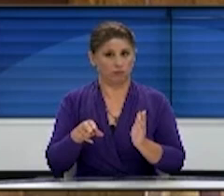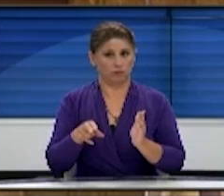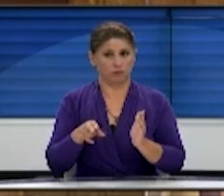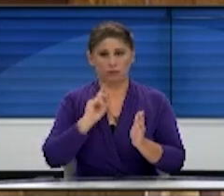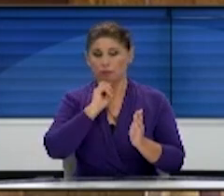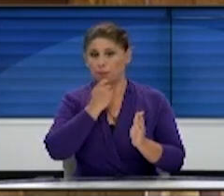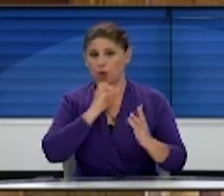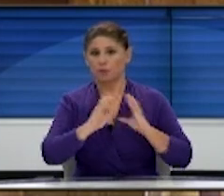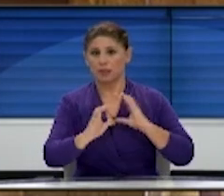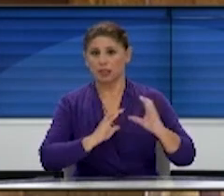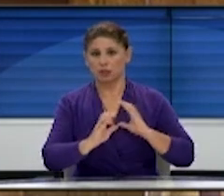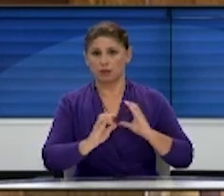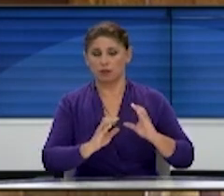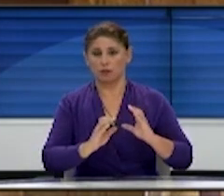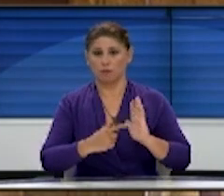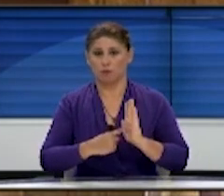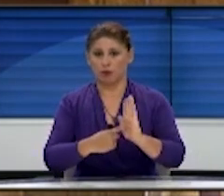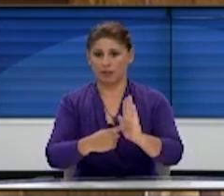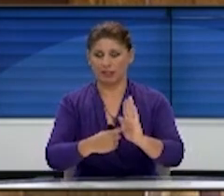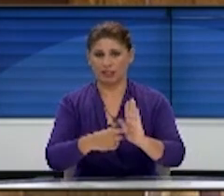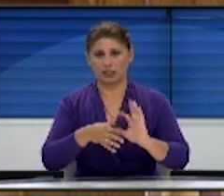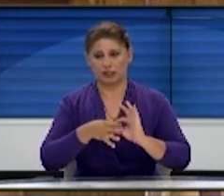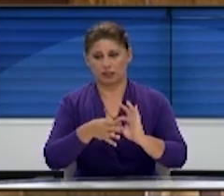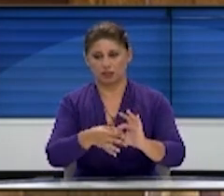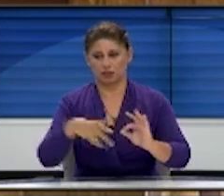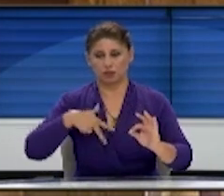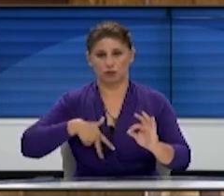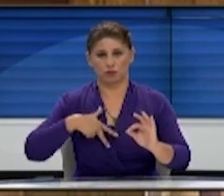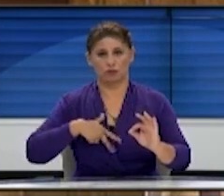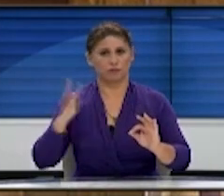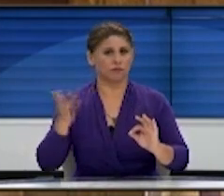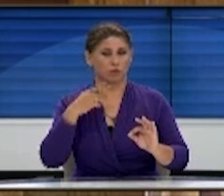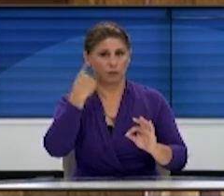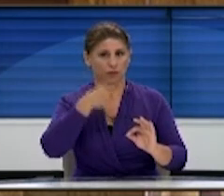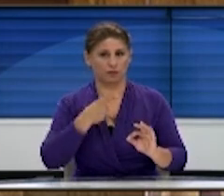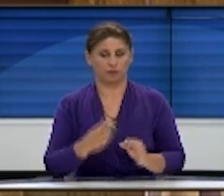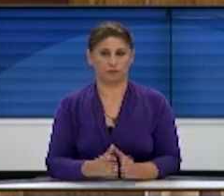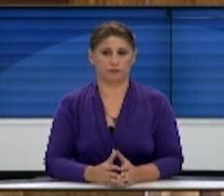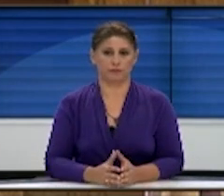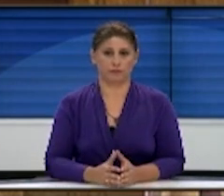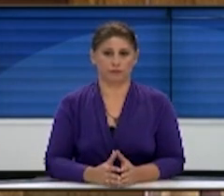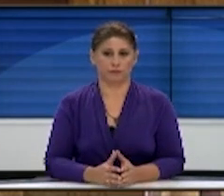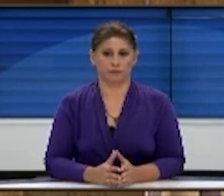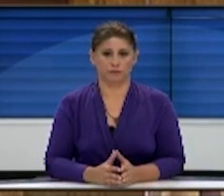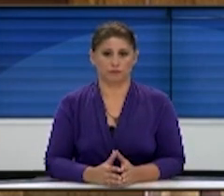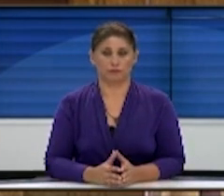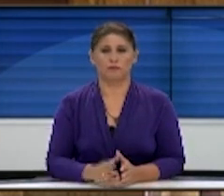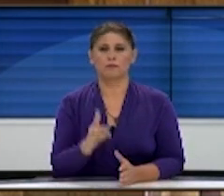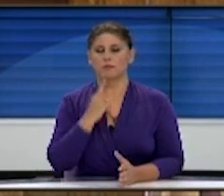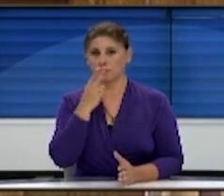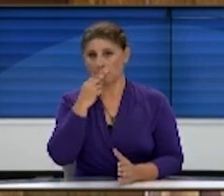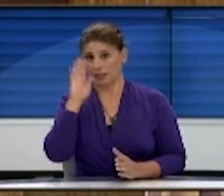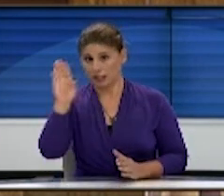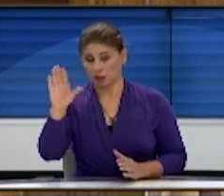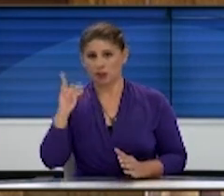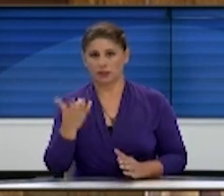των επικοινωνιών, που αναδεικνύει και τη συνέχεια του κράτους με την όποια μορφή του, είτε της στιγμής